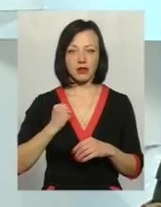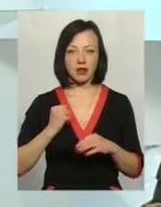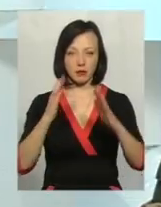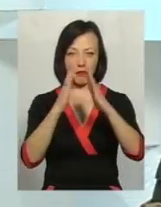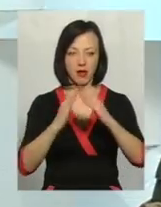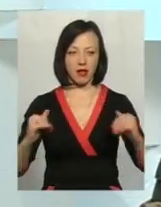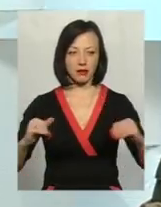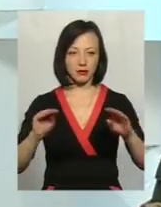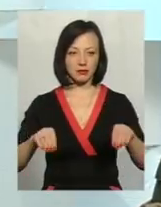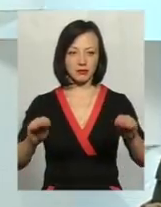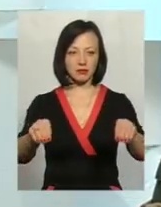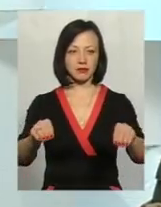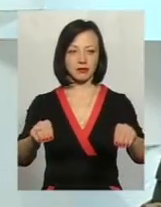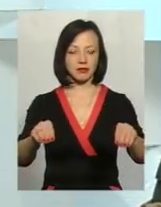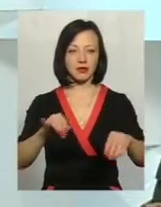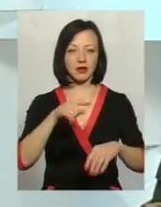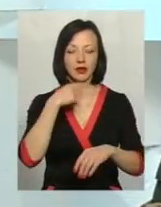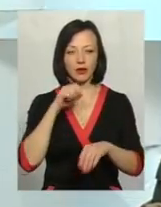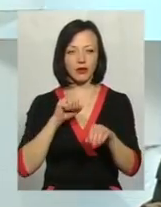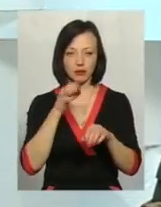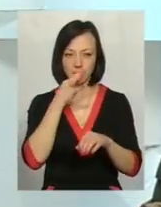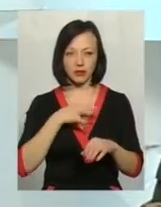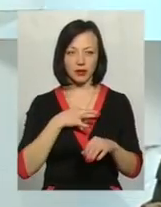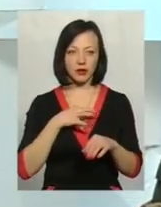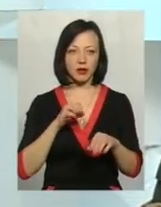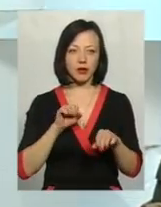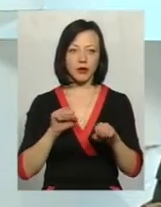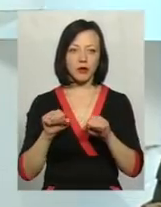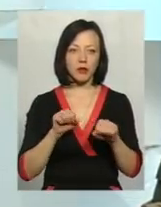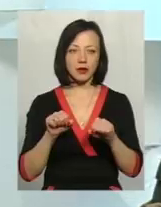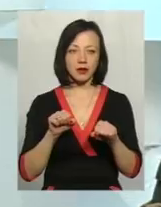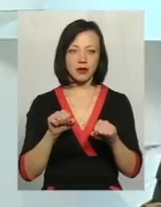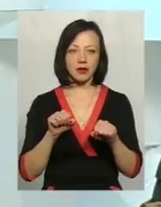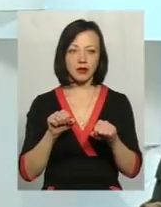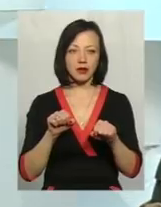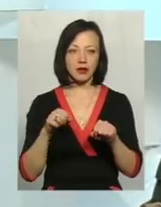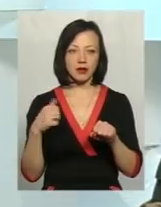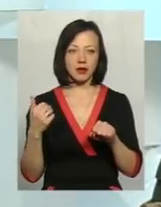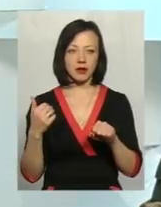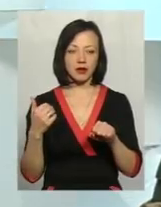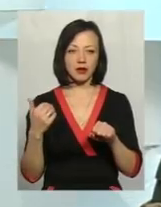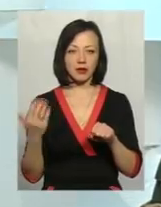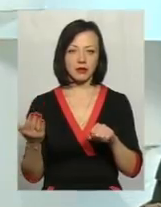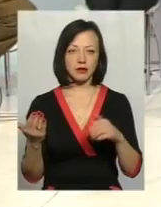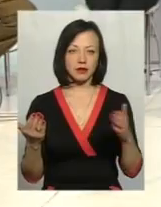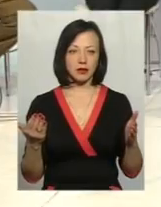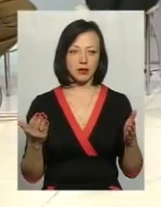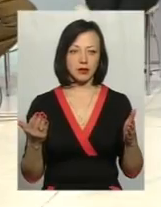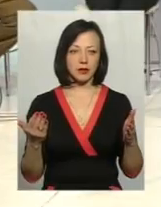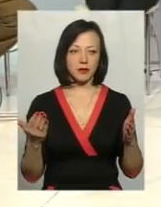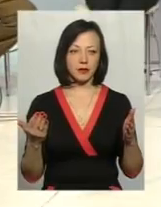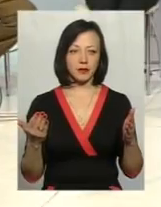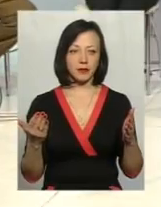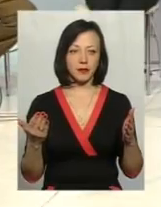і кажуть, командир лягає посередині, один солдат з одного боку, лягає другий з другого, щоб